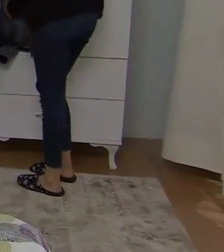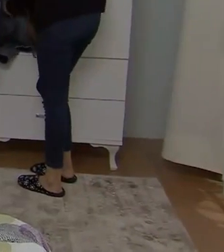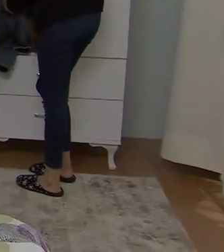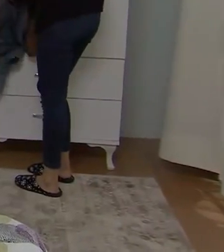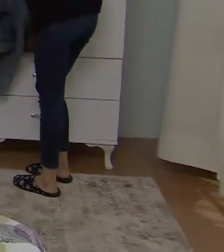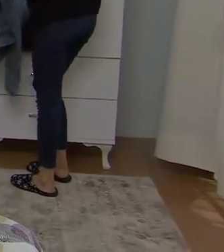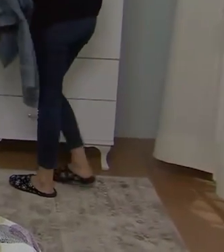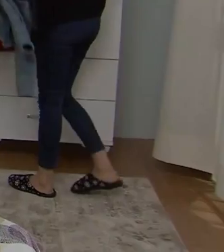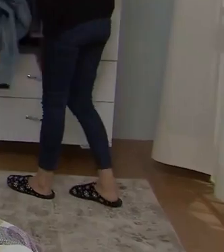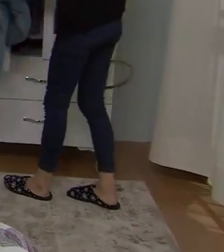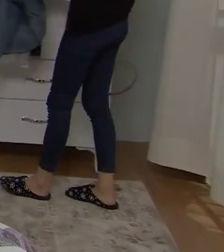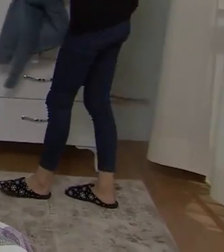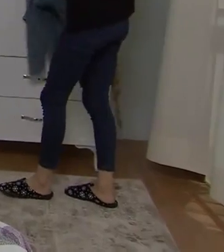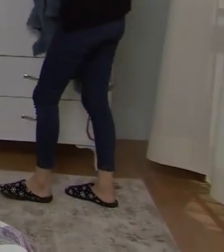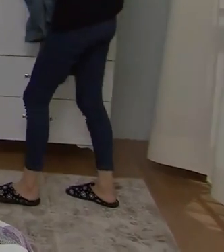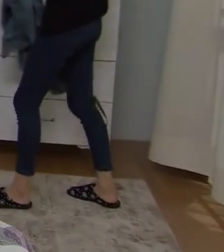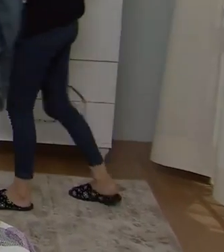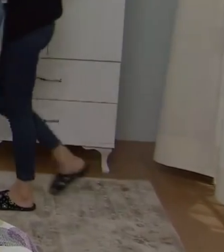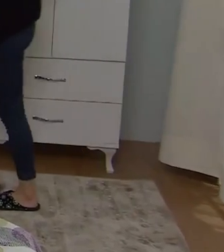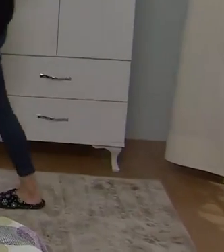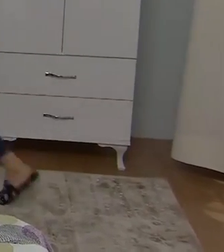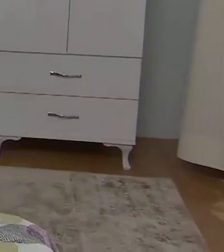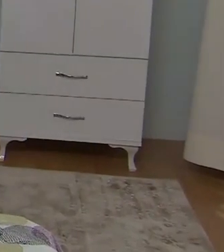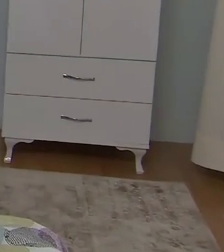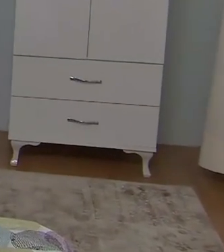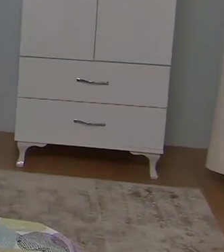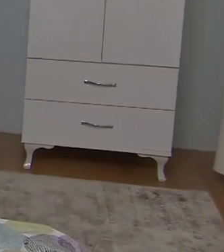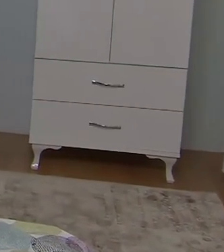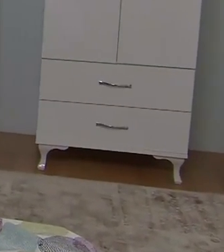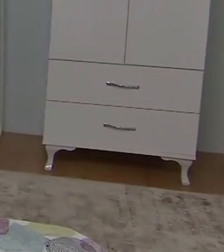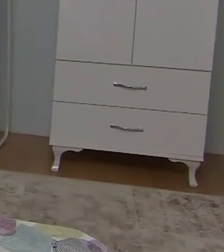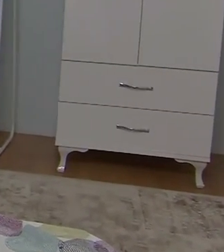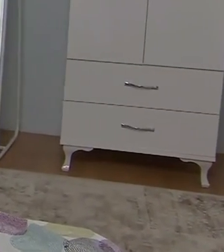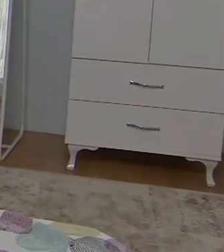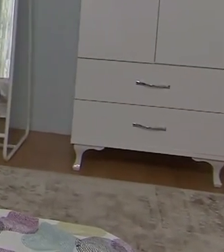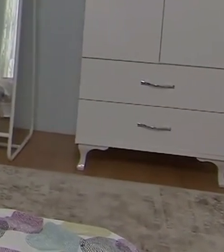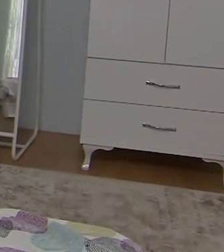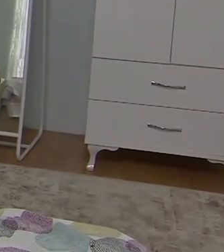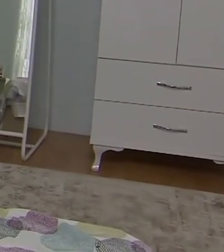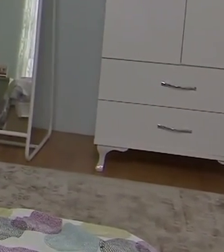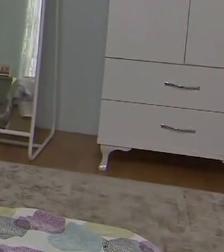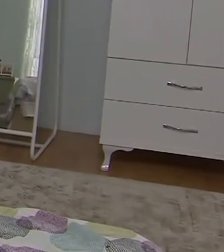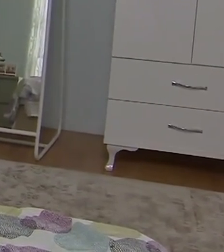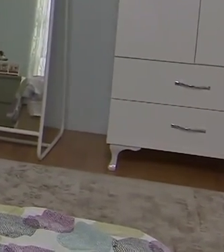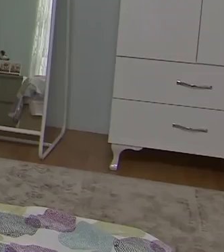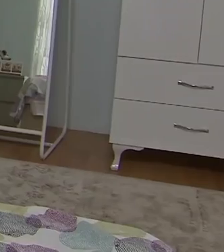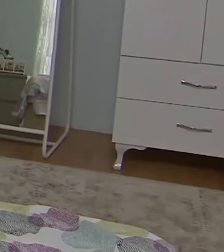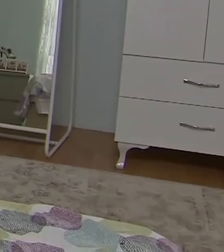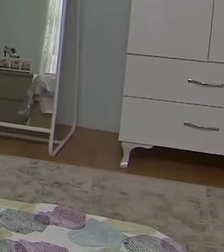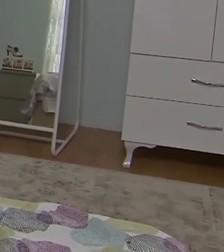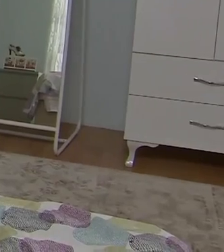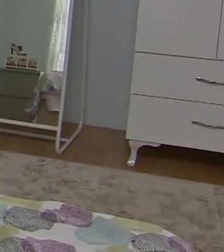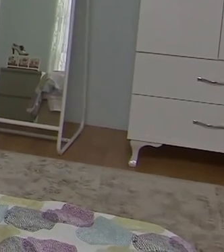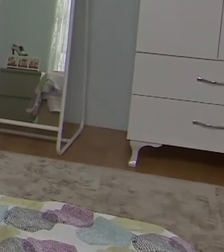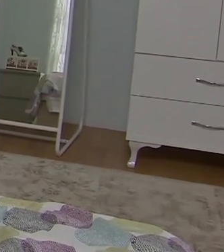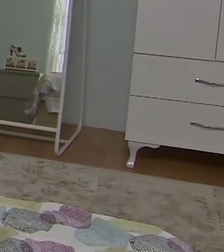Gardırobuna yöneldi. O kot ceketini alırken Funda da çantasını aldı masadan. Dolabın yanına beyaz, ayaklı bir boy aynası koyulmuş.